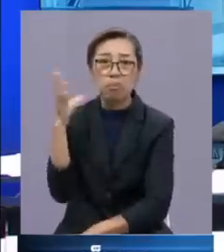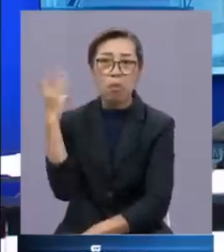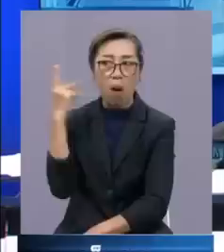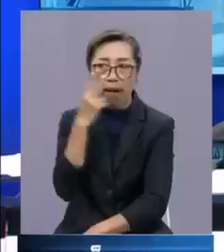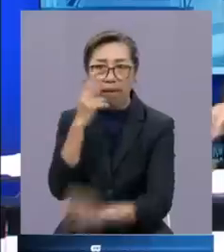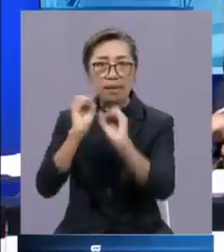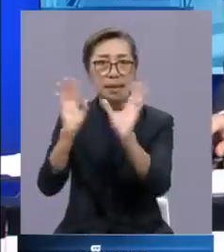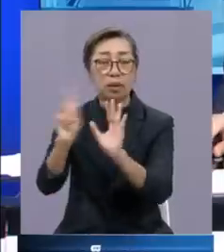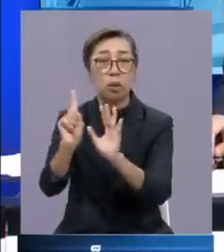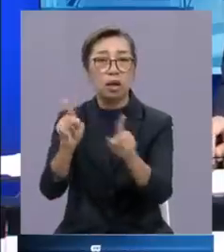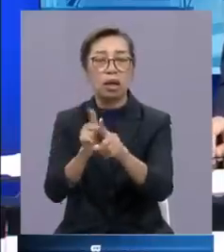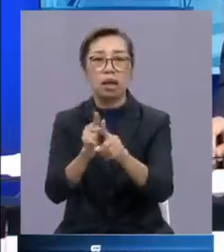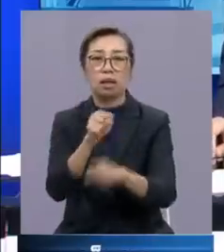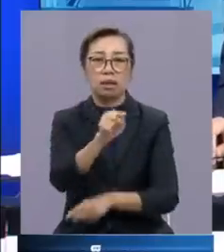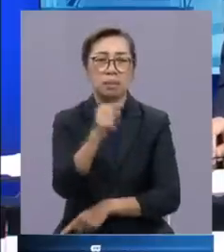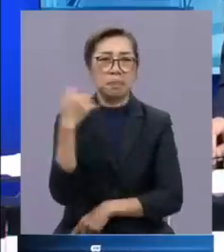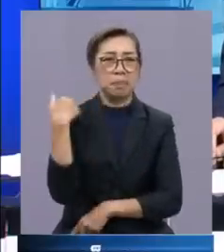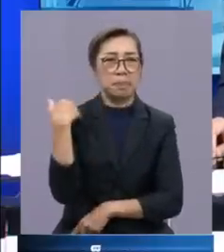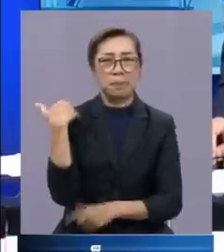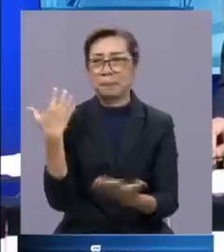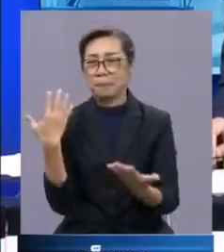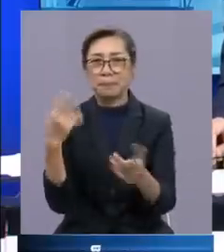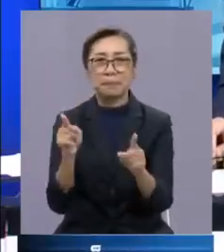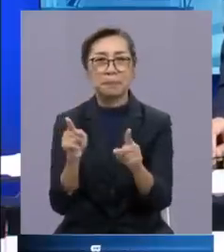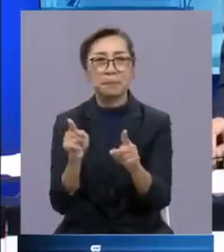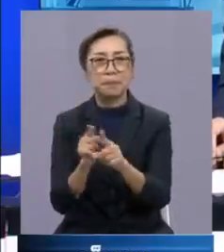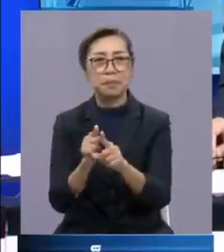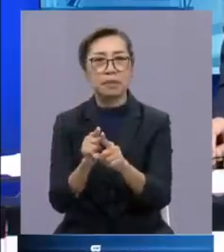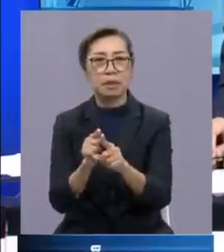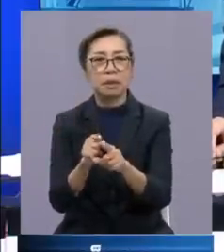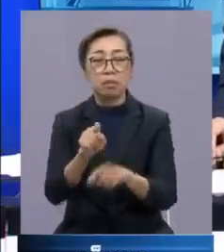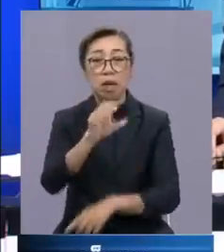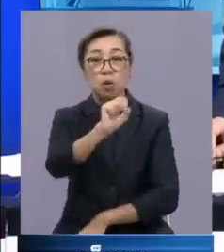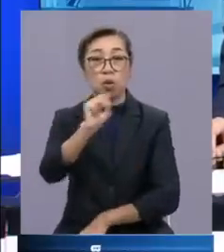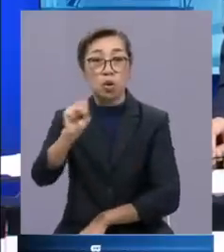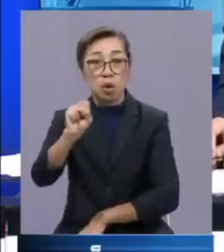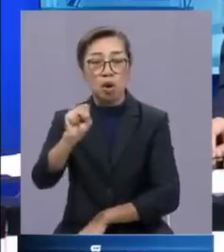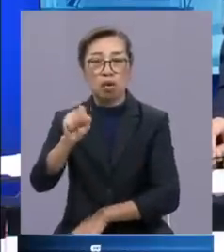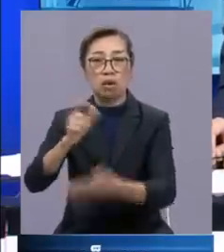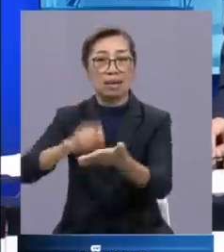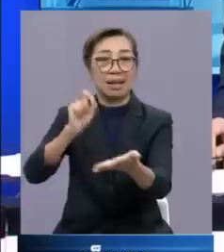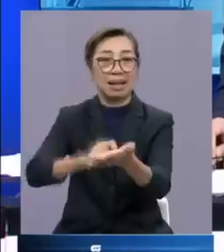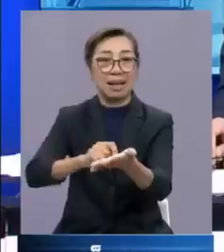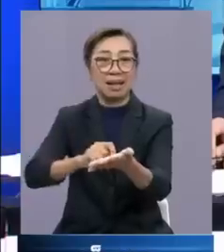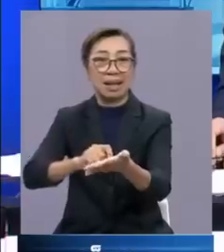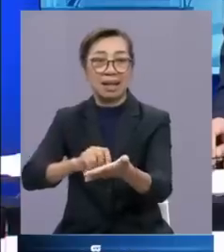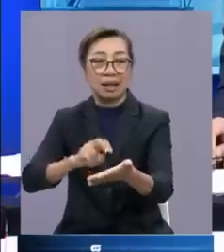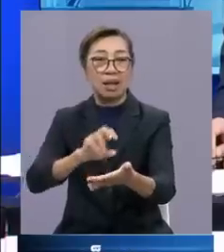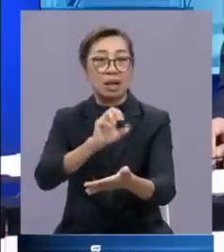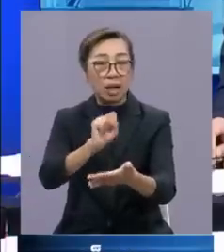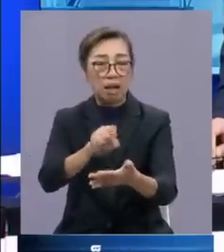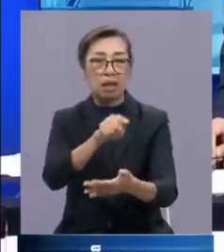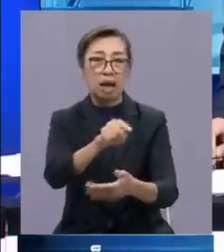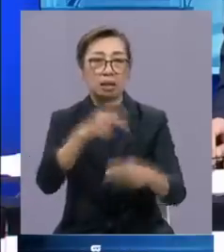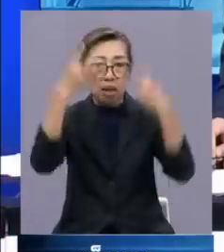ะโดยเฉพาะการปรากฏตัวในการไปแสดงตัวเนี่ยนะครับกับการเป็นส.ส.ทั้งพลเอกประวิตรแล้วก็ตัวของผู้กองธรรมนัสนะครับ